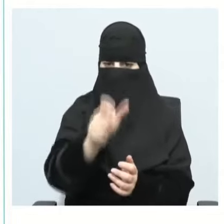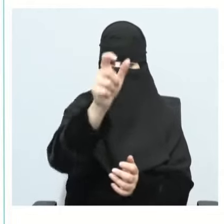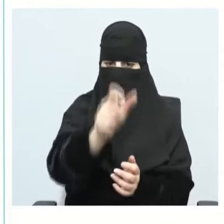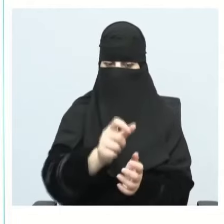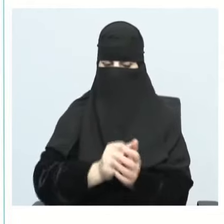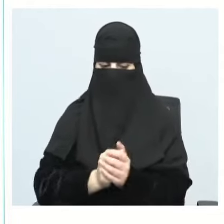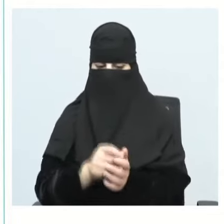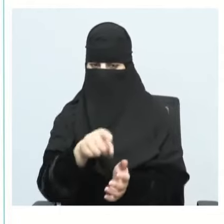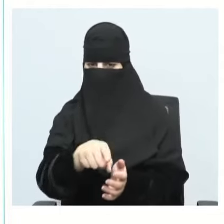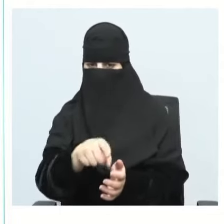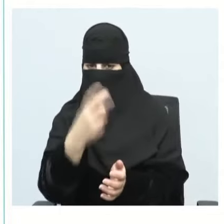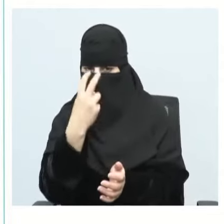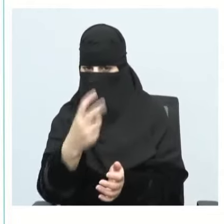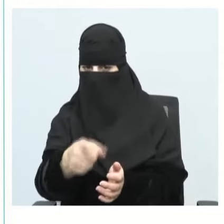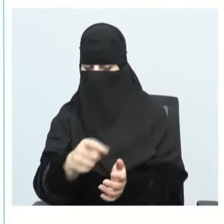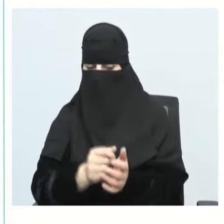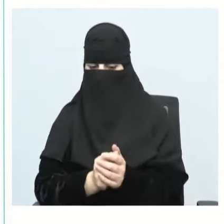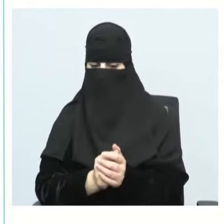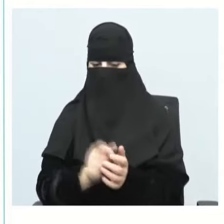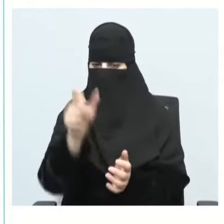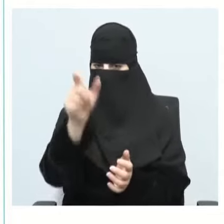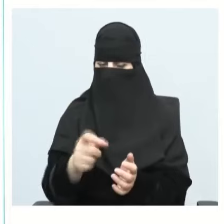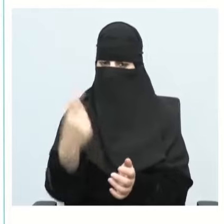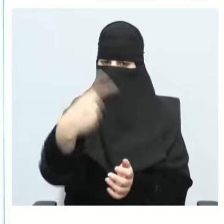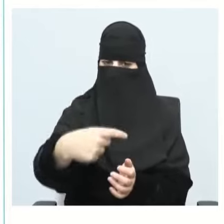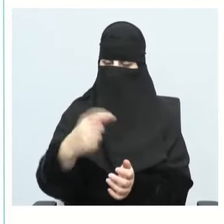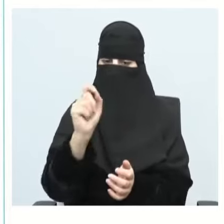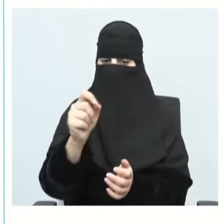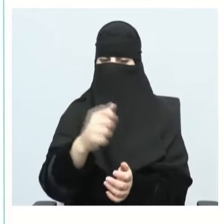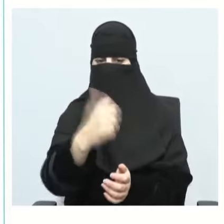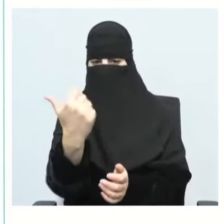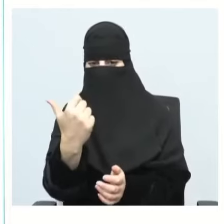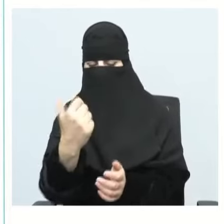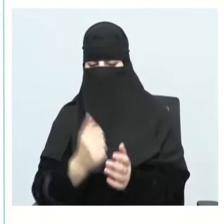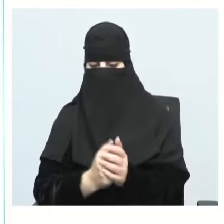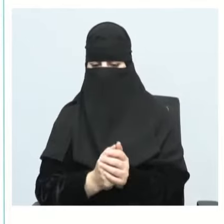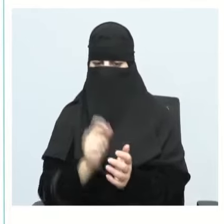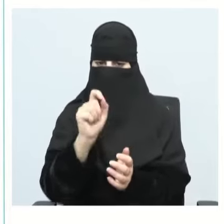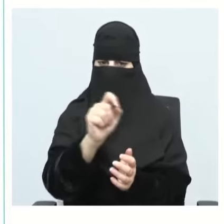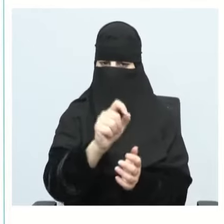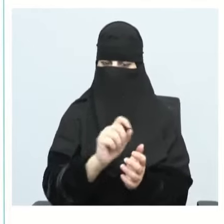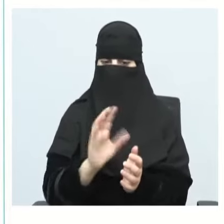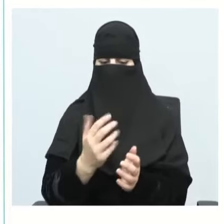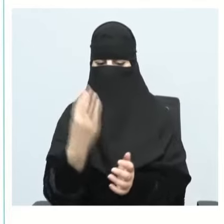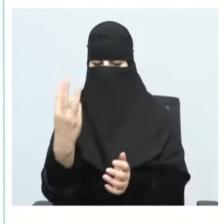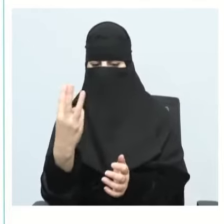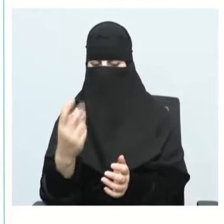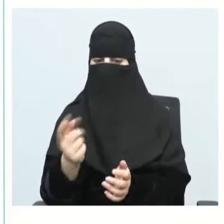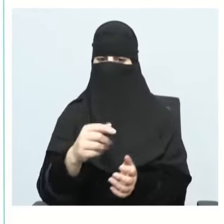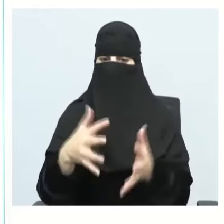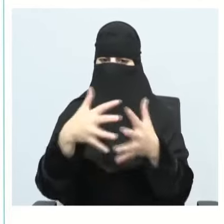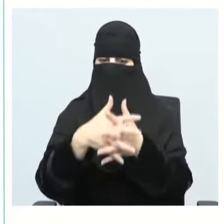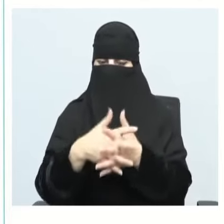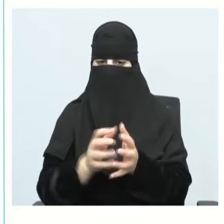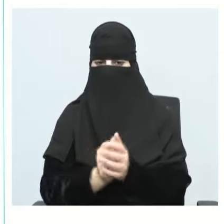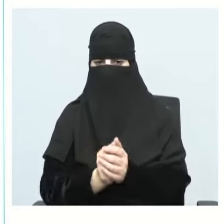هذه الان شكل قائمه عشر نقاط ست نقاط بيذكرك باي خطه استراتيجيه احسن